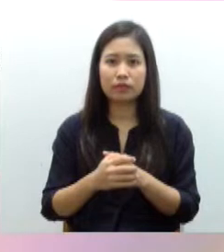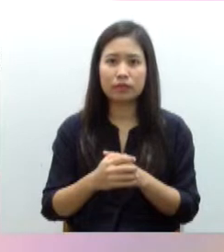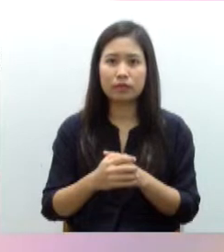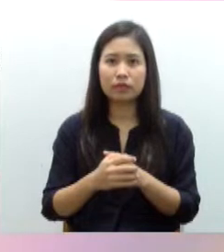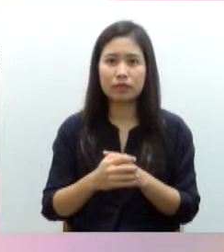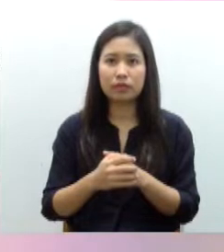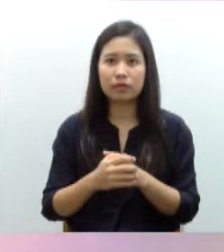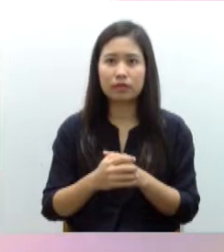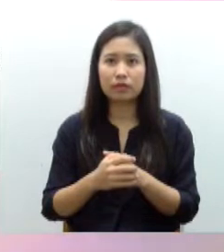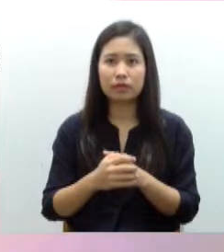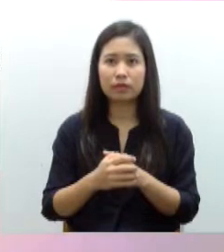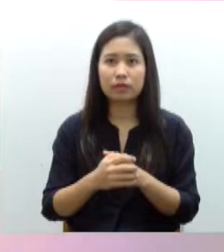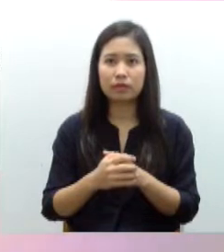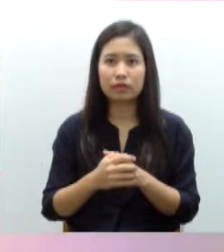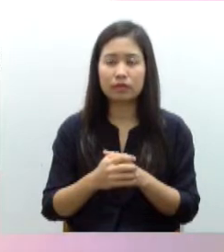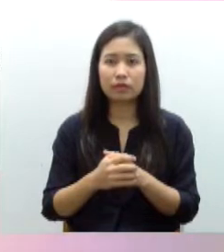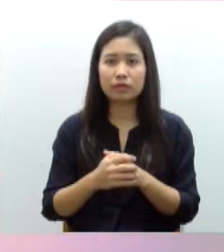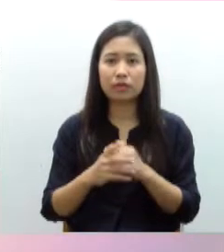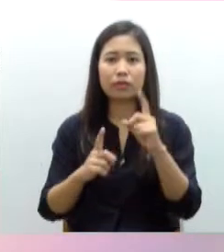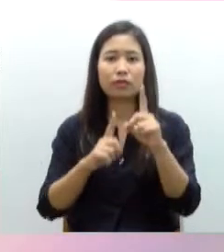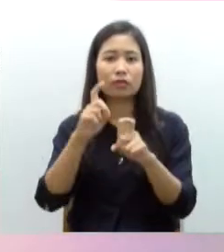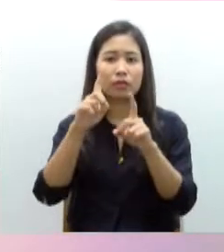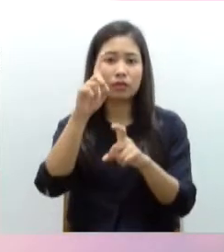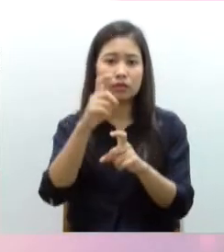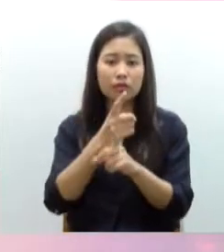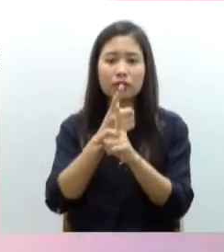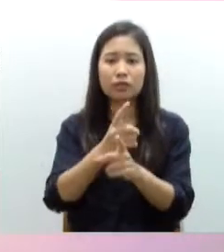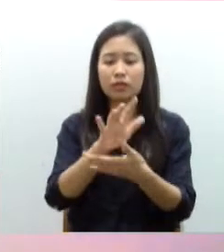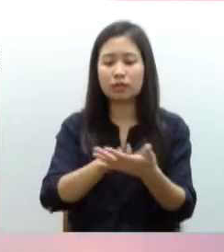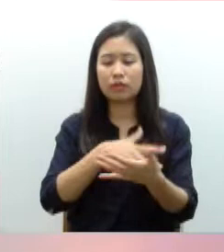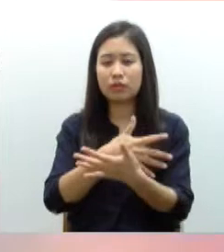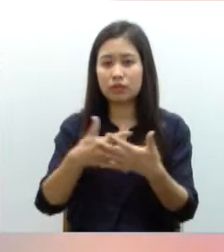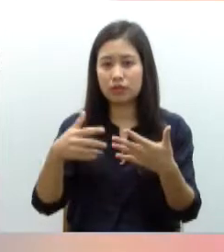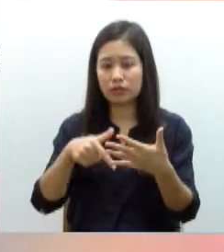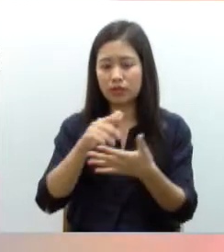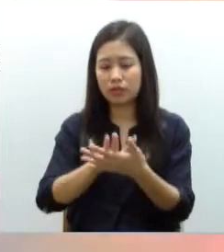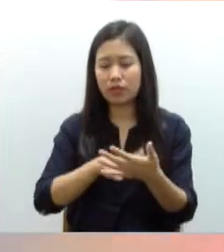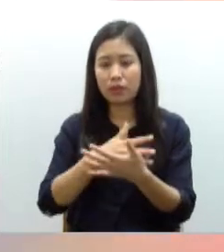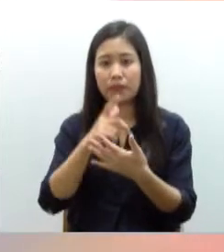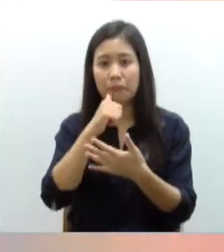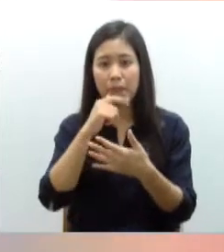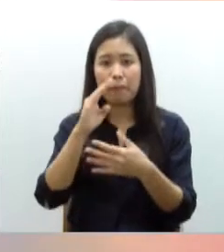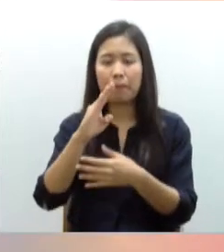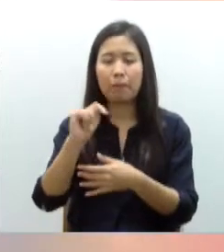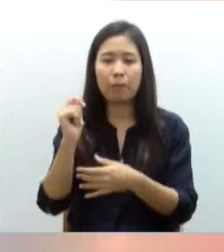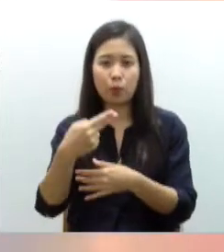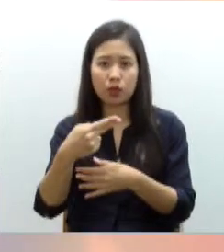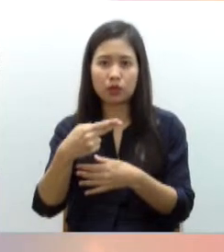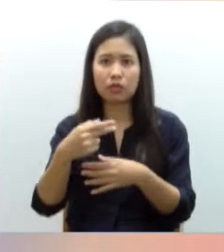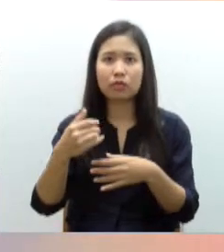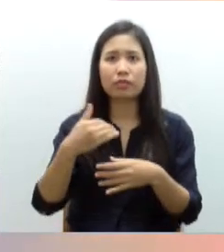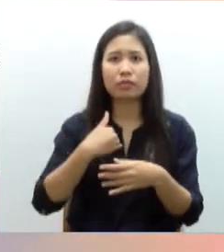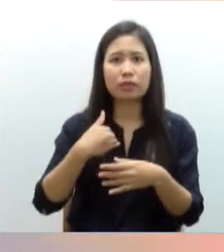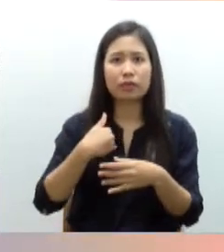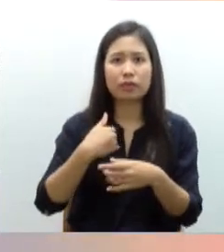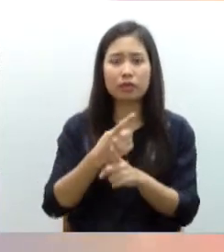นะที่จะต้องดำเนินการประเมินทุกปีซึ่งอย่างที่เรียนนะครับเราก็มีแผนการประเมินของปี2013